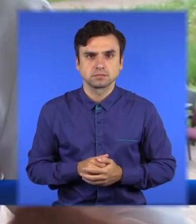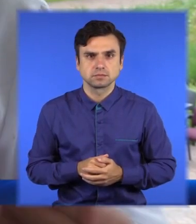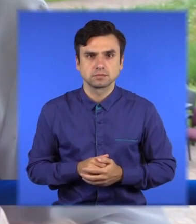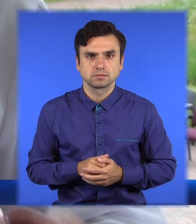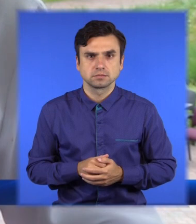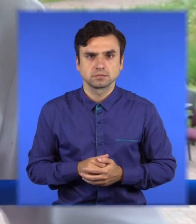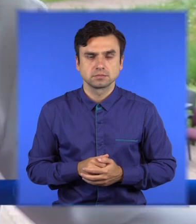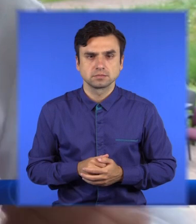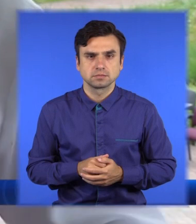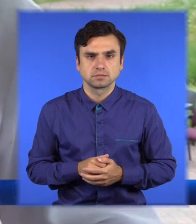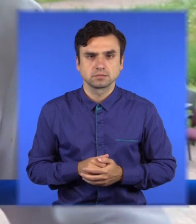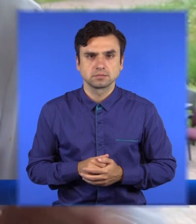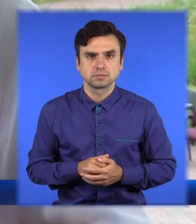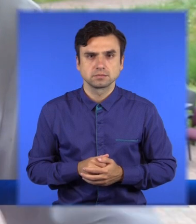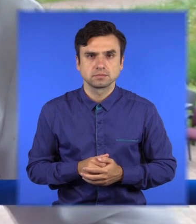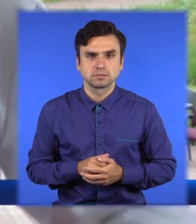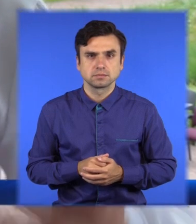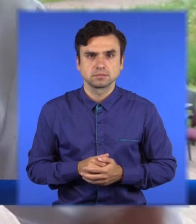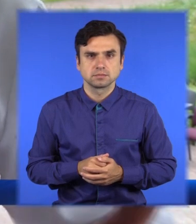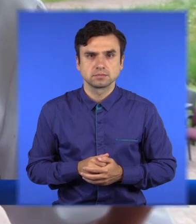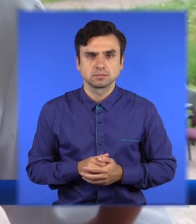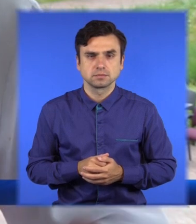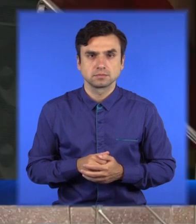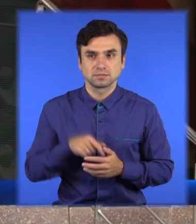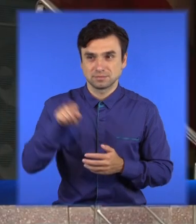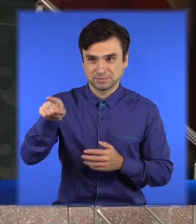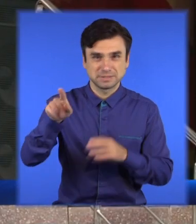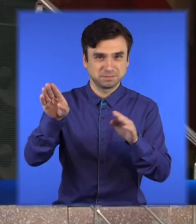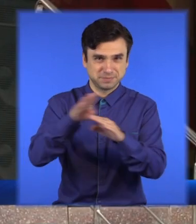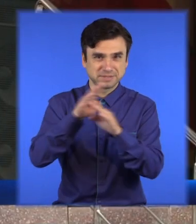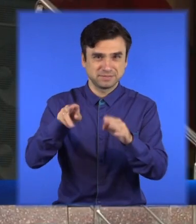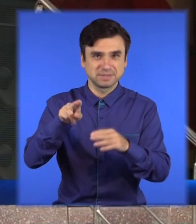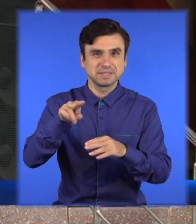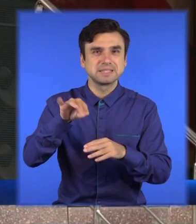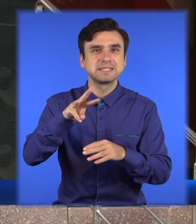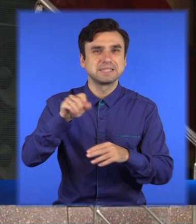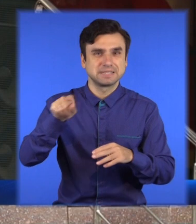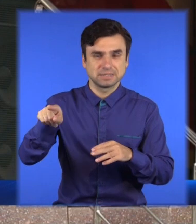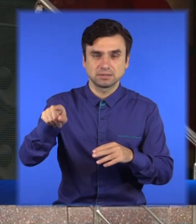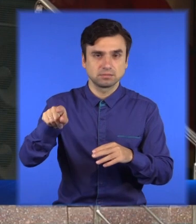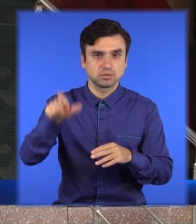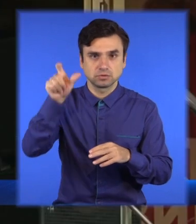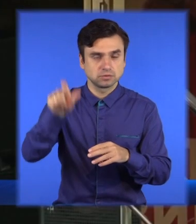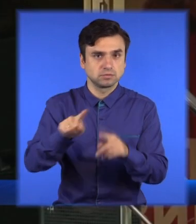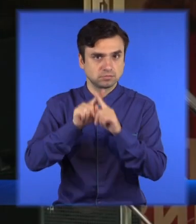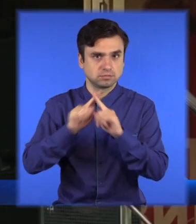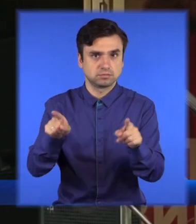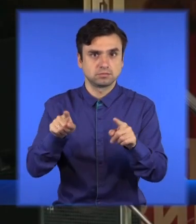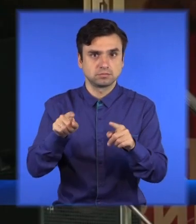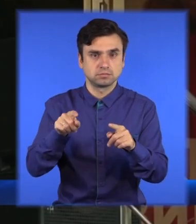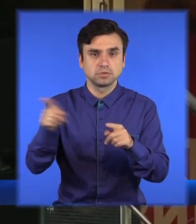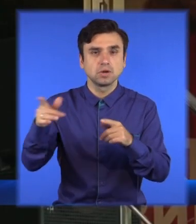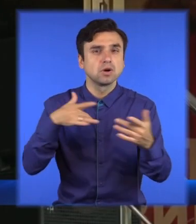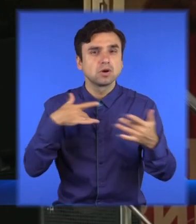цій імпровізованій сцені всі 23 артисти. Учасники отримали пам'ятні дипломи та грамоти.